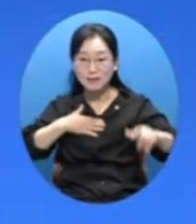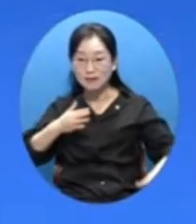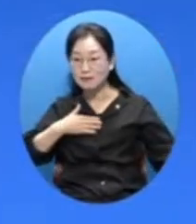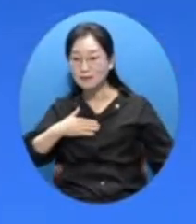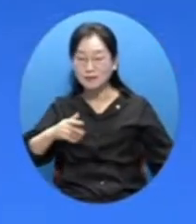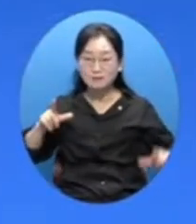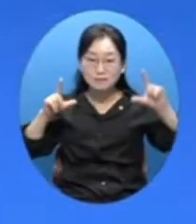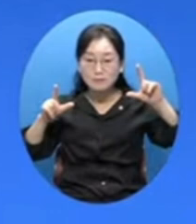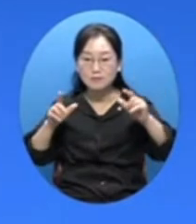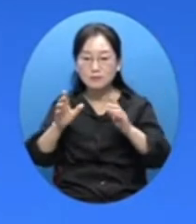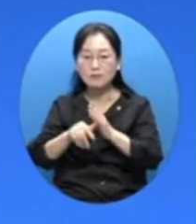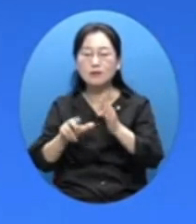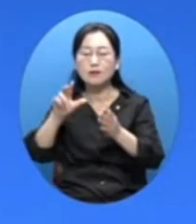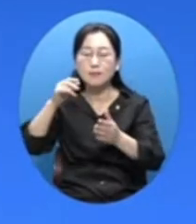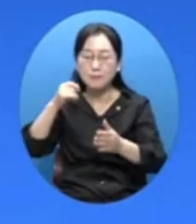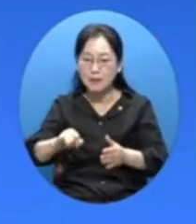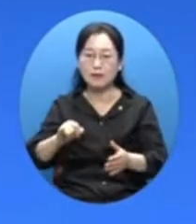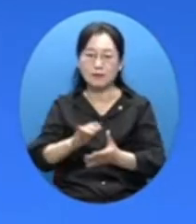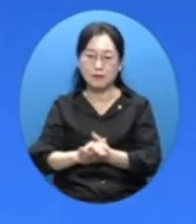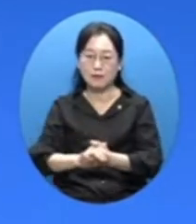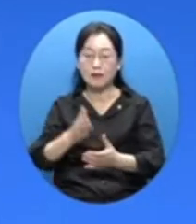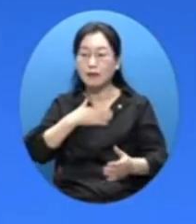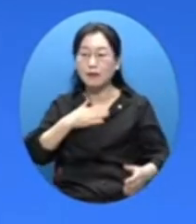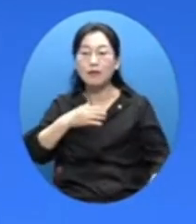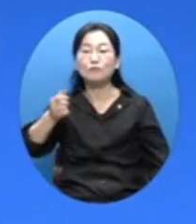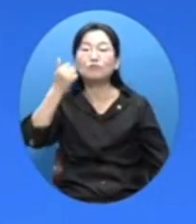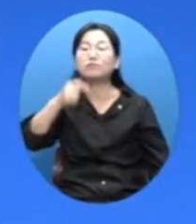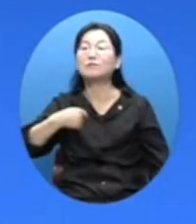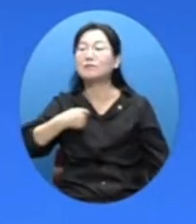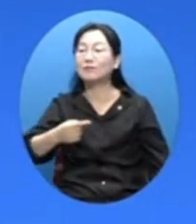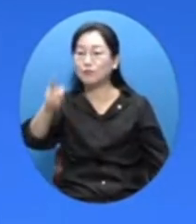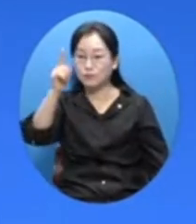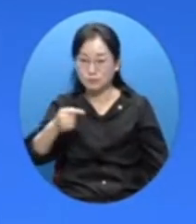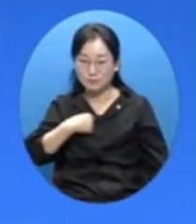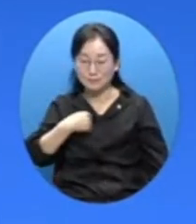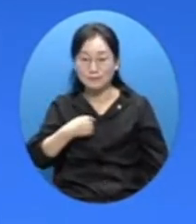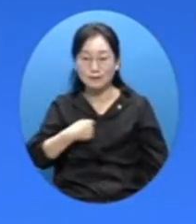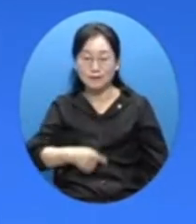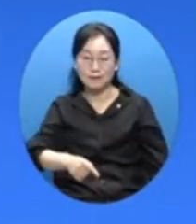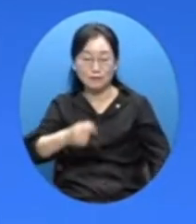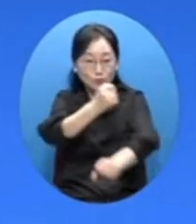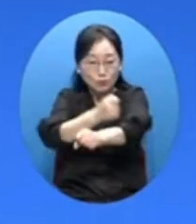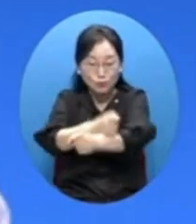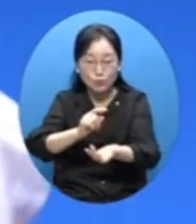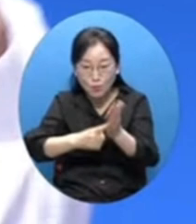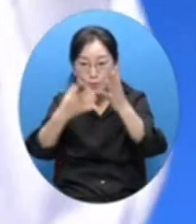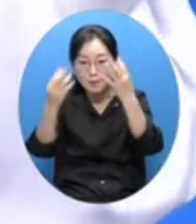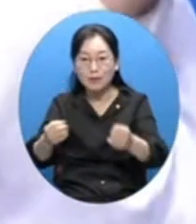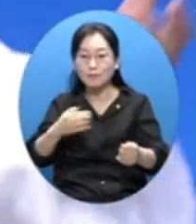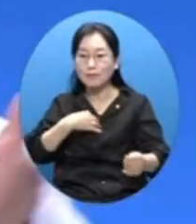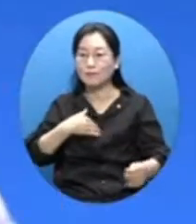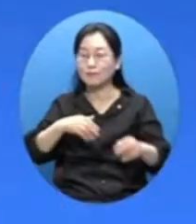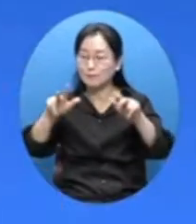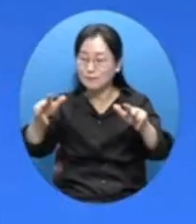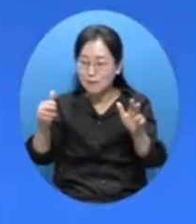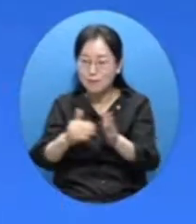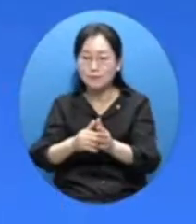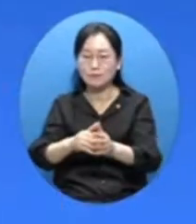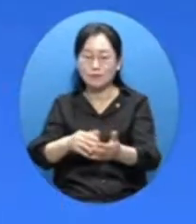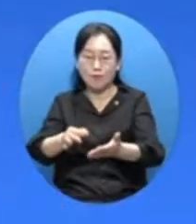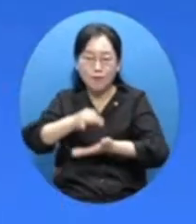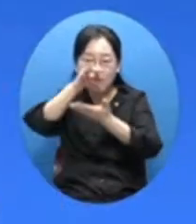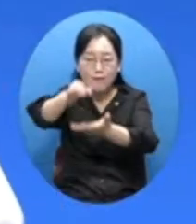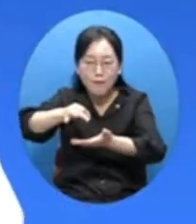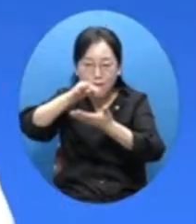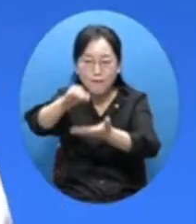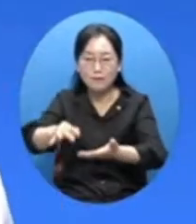거기서 생겨나는 것입니다. 내가 누군데, 내가 어떤 일을 했는데, 내가 어떤 만 공로를 세우고, 내가 이렇게 많은 헌금을 하고,